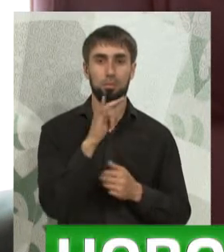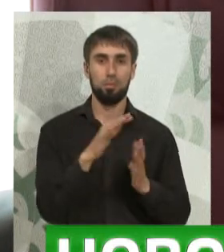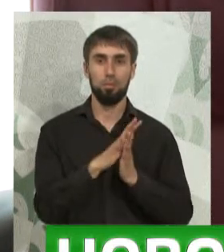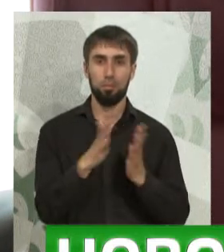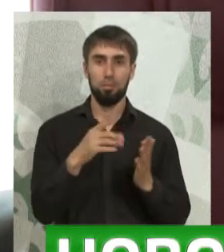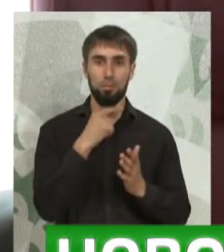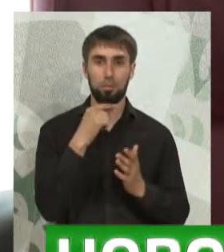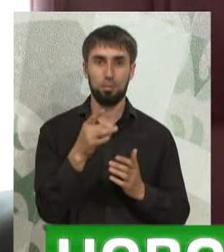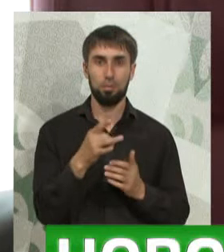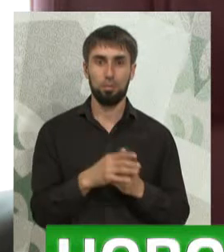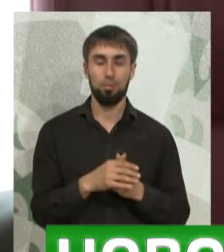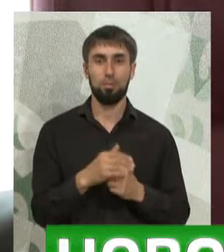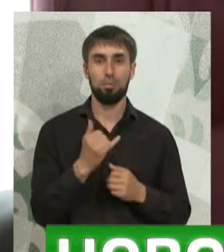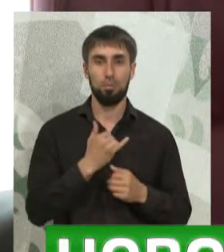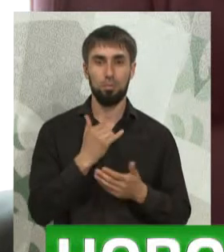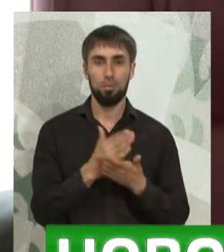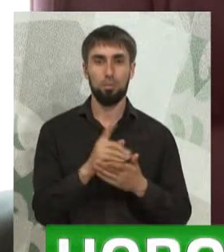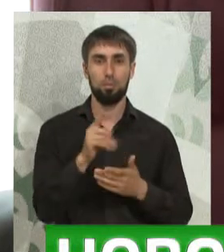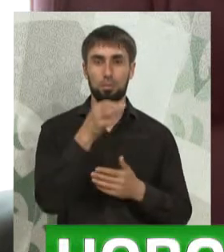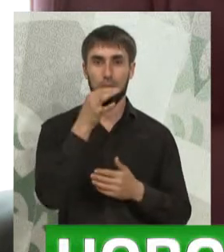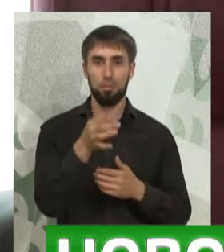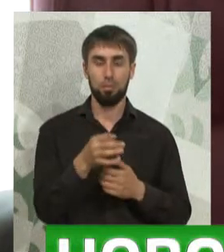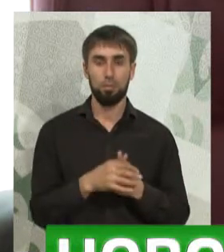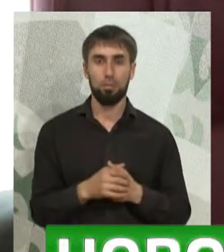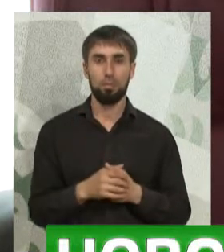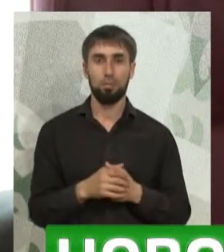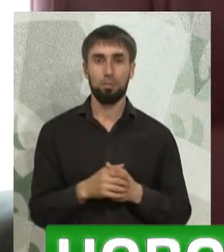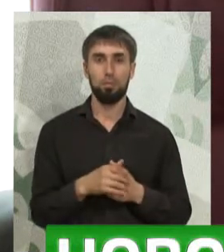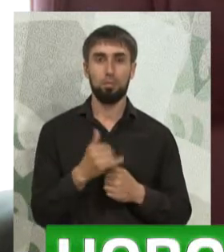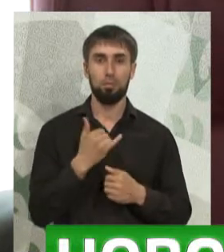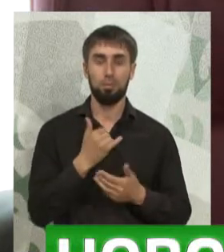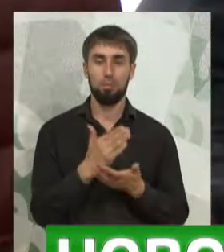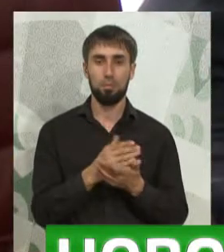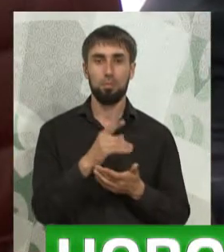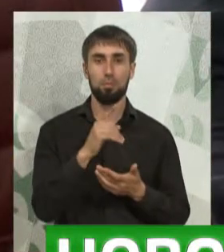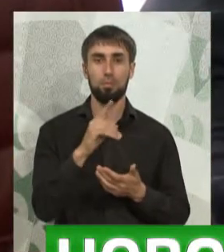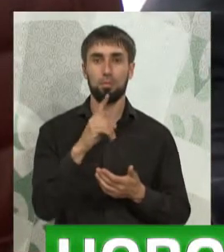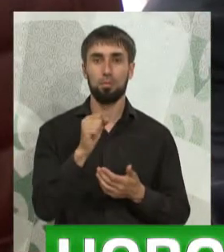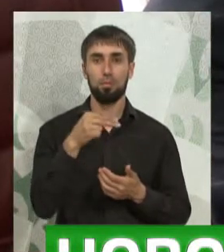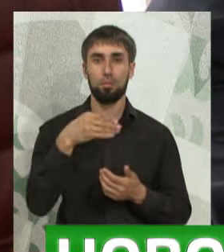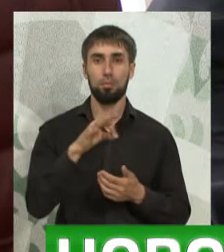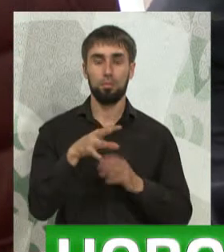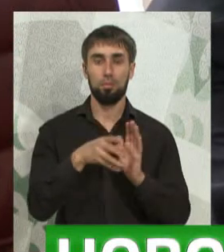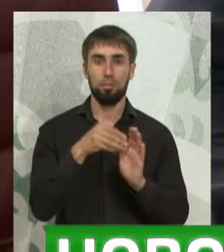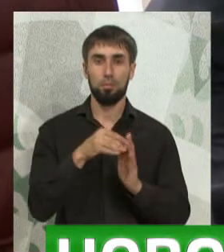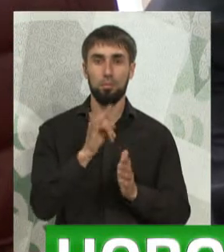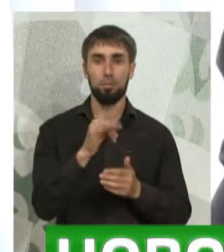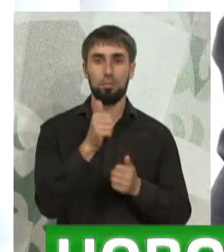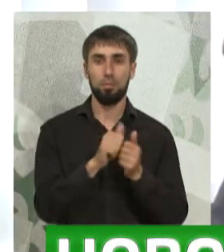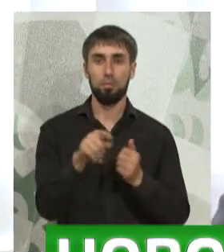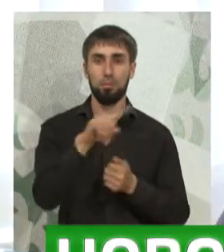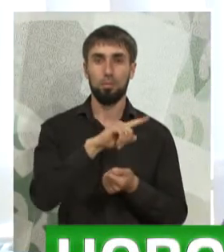Ингушетия, у нас есть что сказать. У нас есть то, что голосовать. О том, что каждый из нас обязан пойти